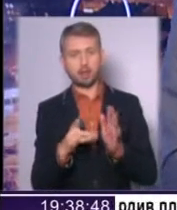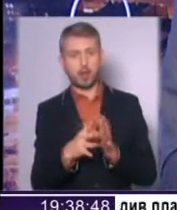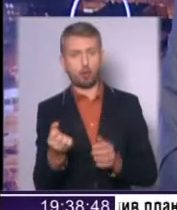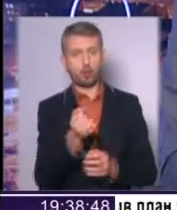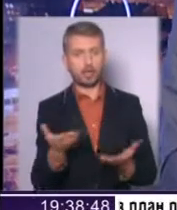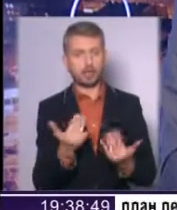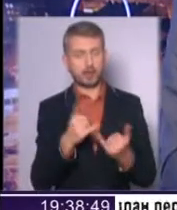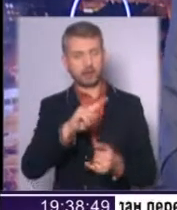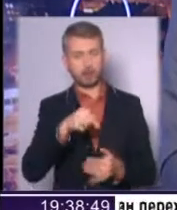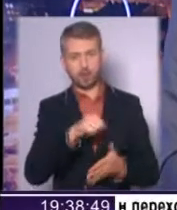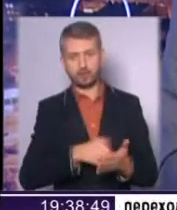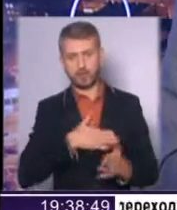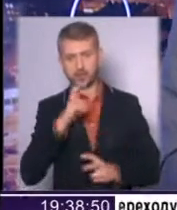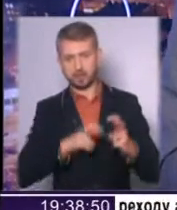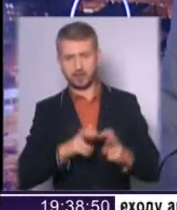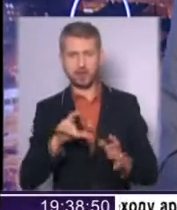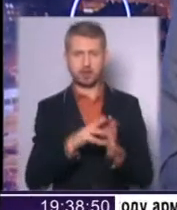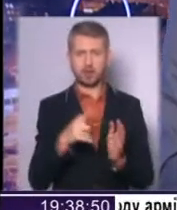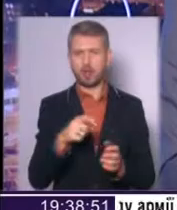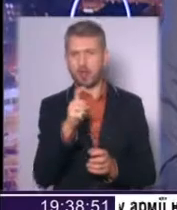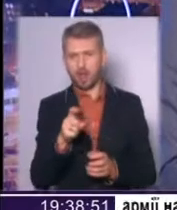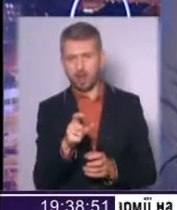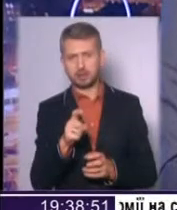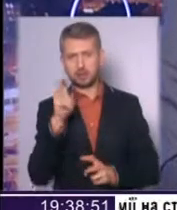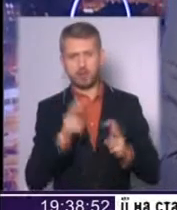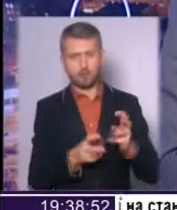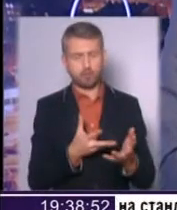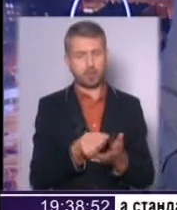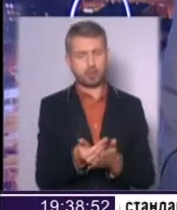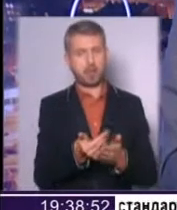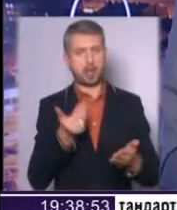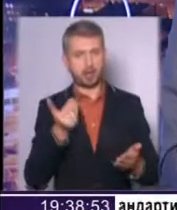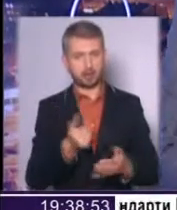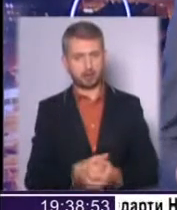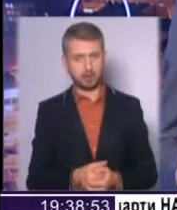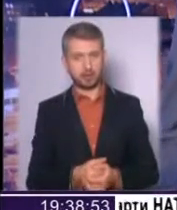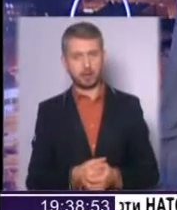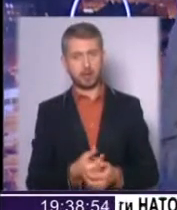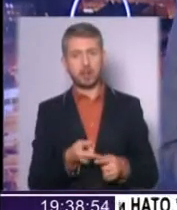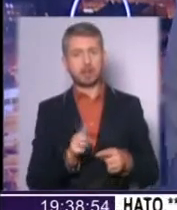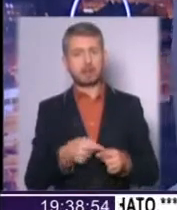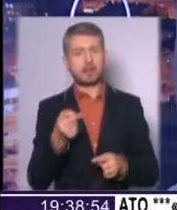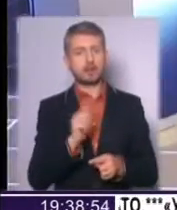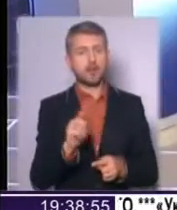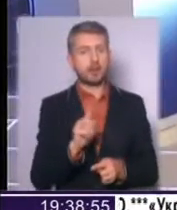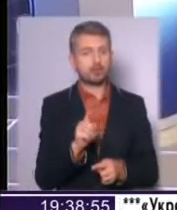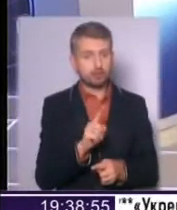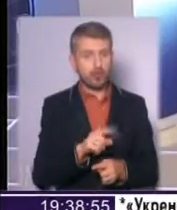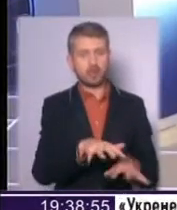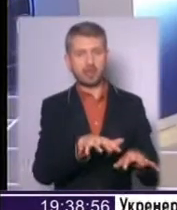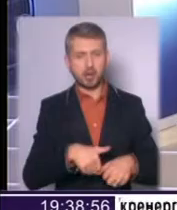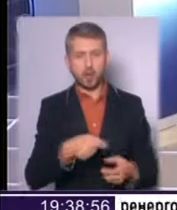принципі, підтримуємо і розуміємо. Тепер щодо адміністрування і авансованого оплати ЖУНу, звісно, це ганьба. І